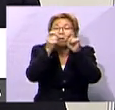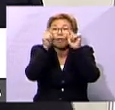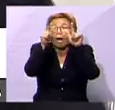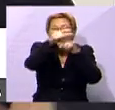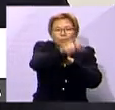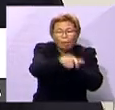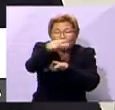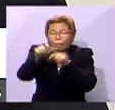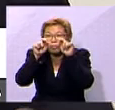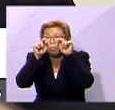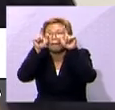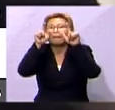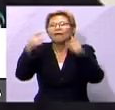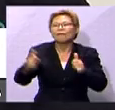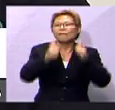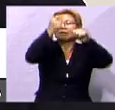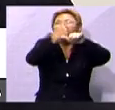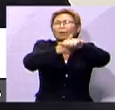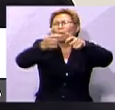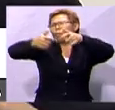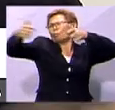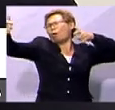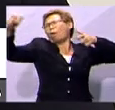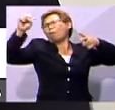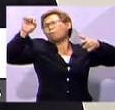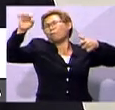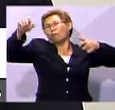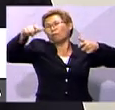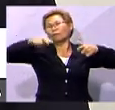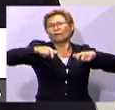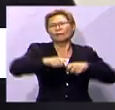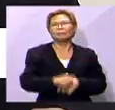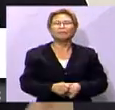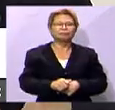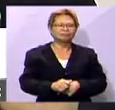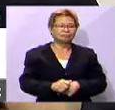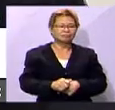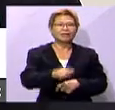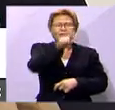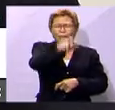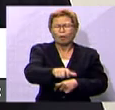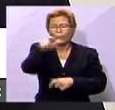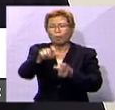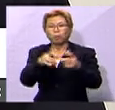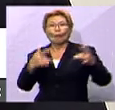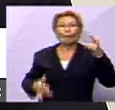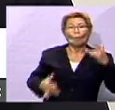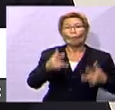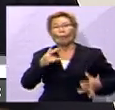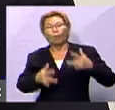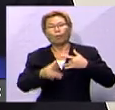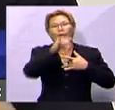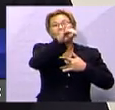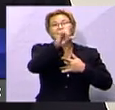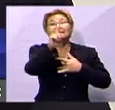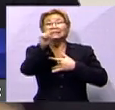public It's the first time ever We are having such a Big Fair and The Public is very excited that with Science and technology